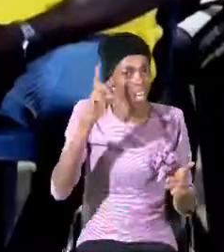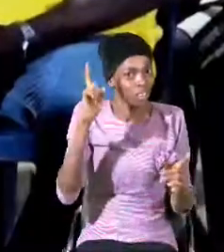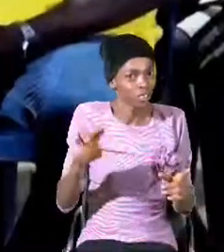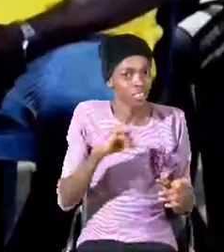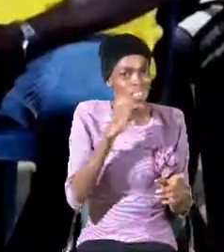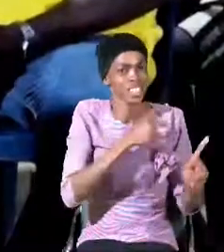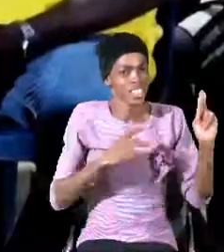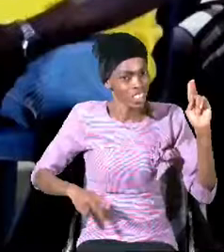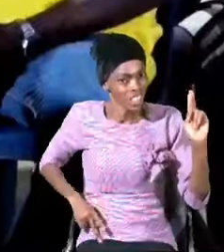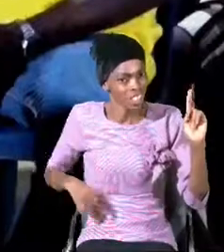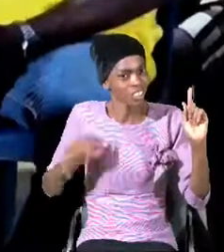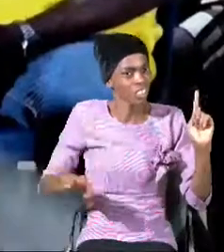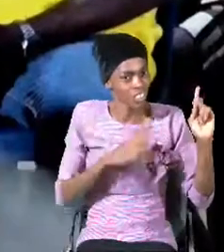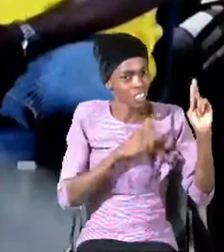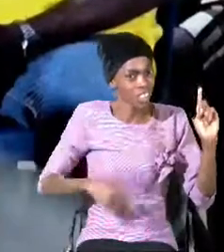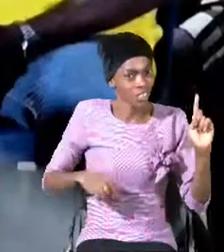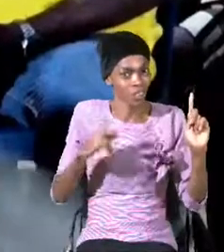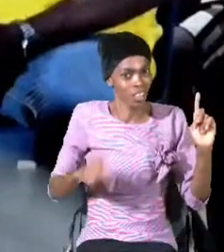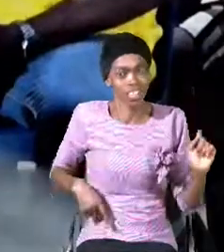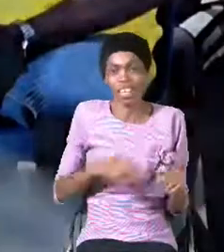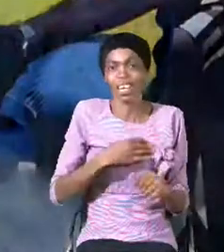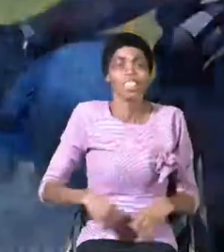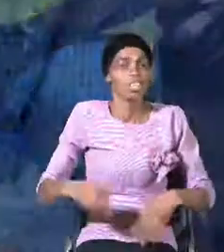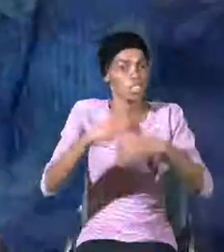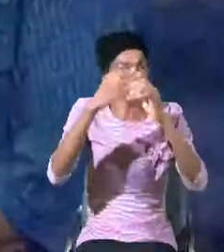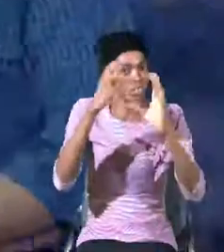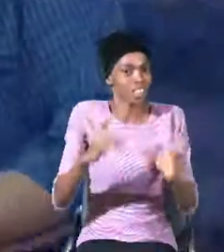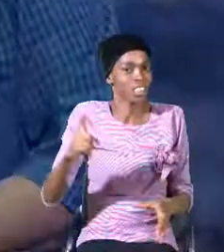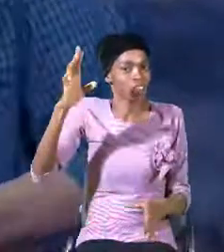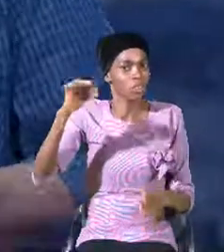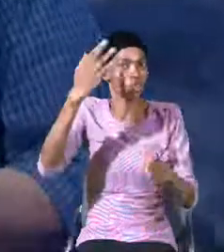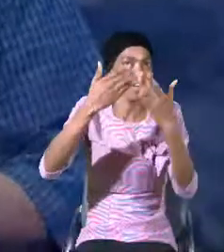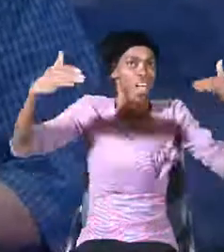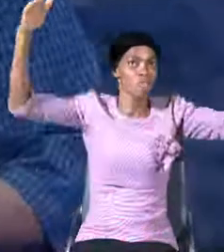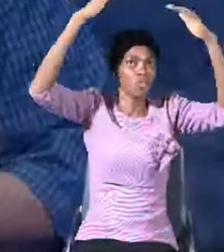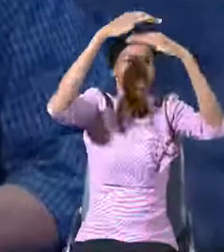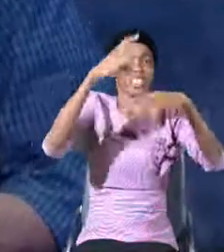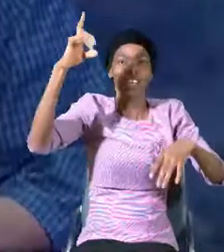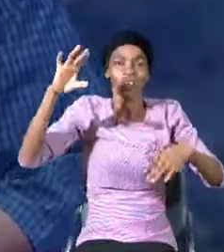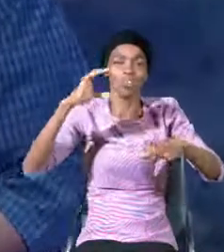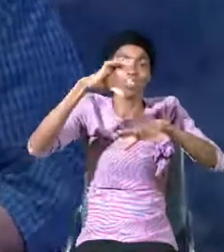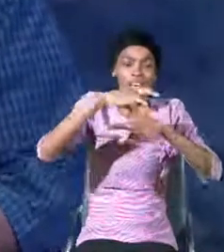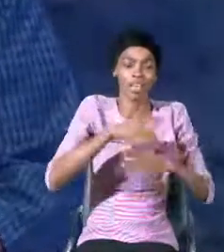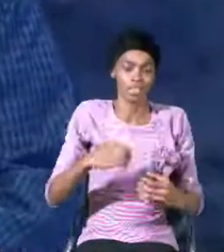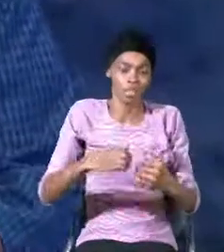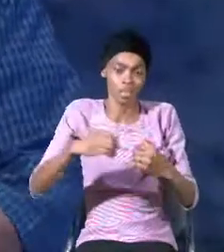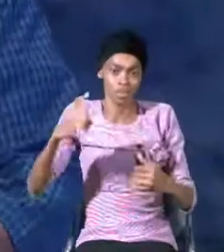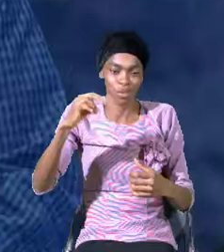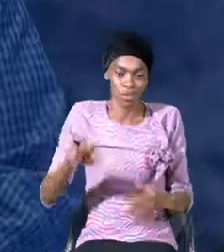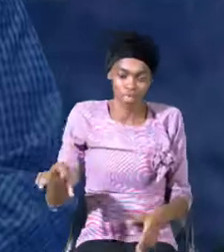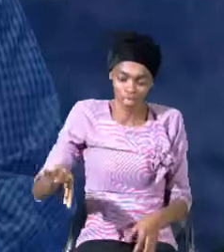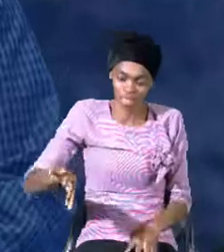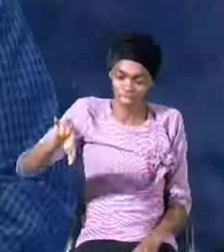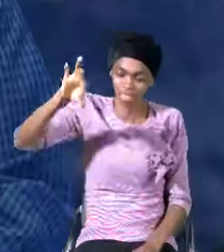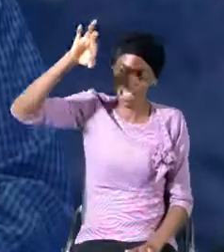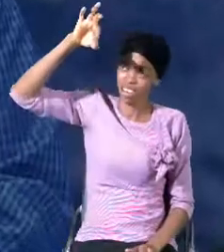rois, le Seigneur des seigneurs, notre créateur, notre rédempteur, c'est le Dieu du ciel. S'il te distingue et dit, je vais